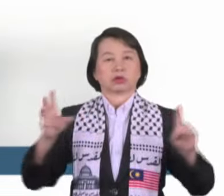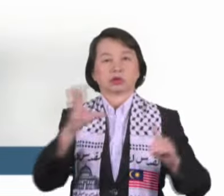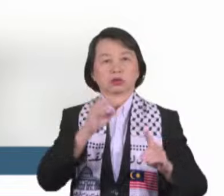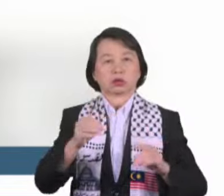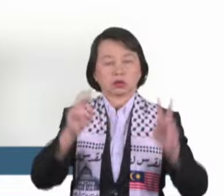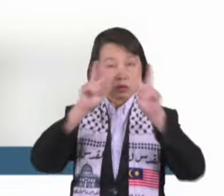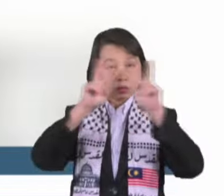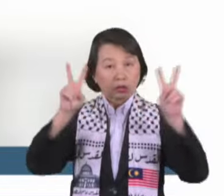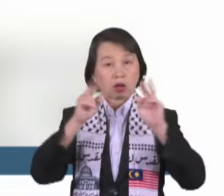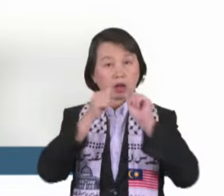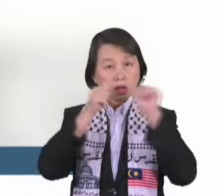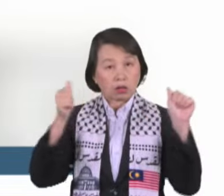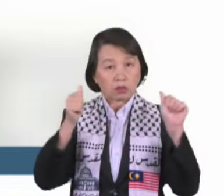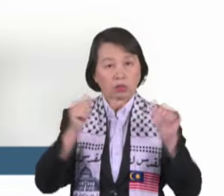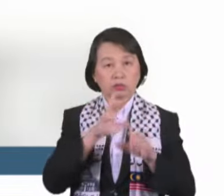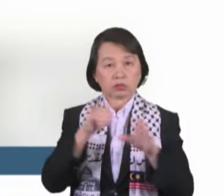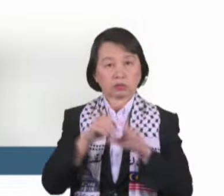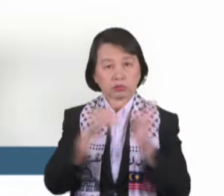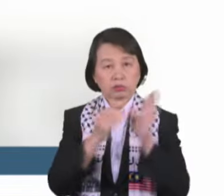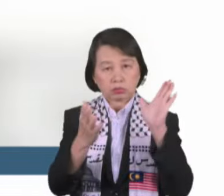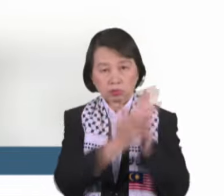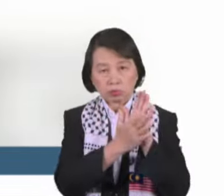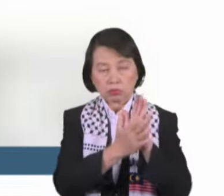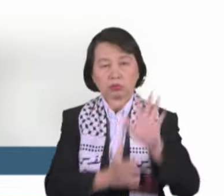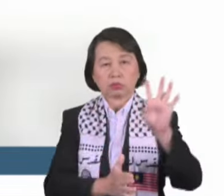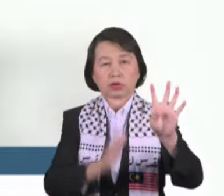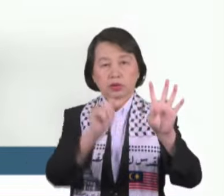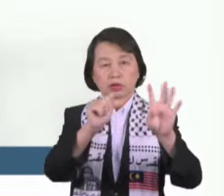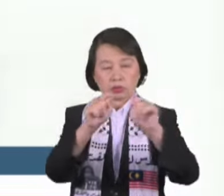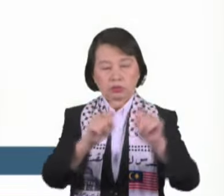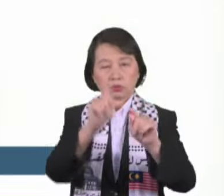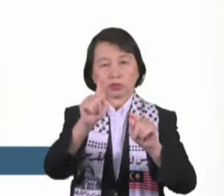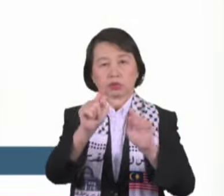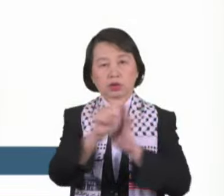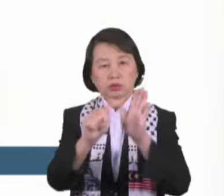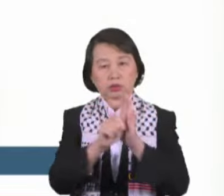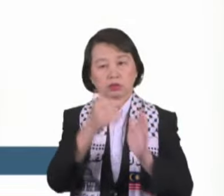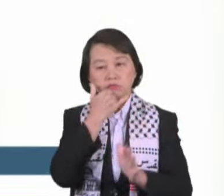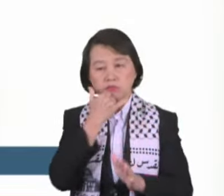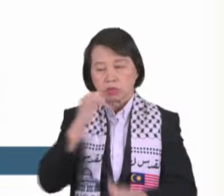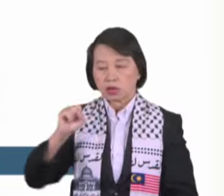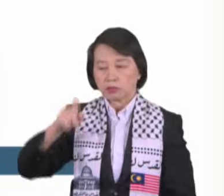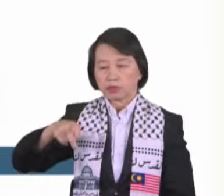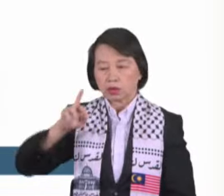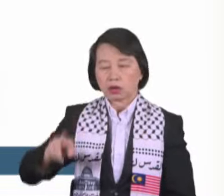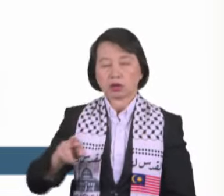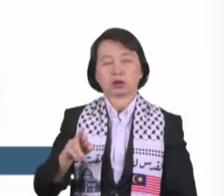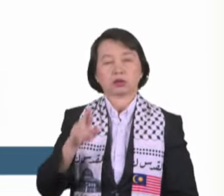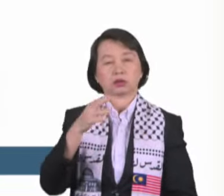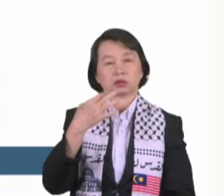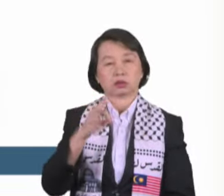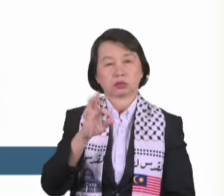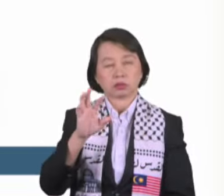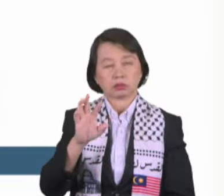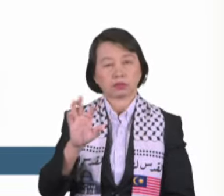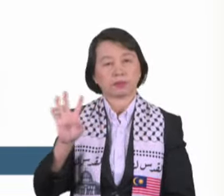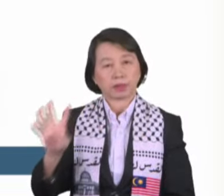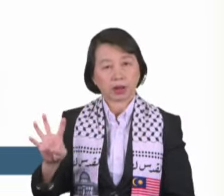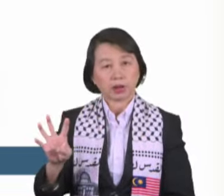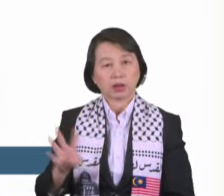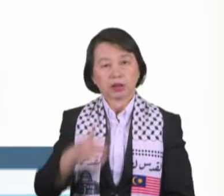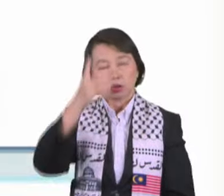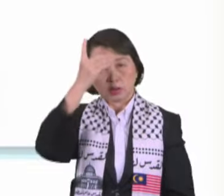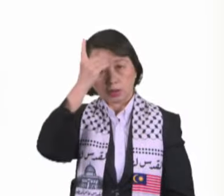serta ketenteraman awam. Ia termaktub dalam Seksyen 4A-1 Akta Kesalahan Pilihan Raya 1954. Datuk Muhammad